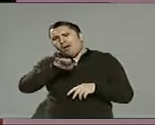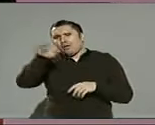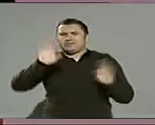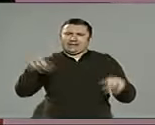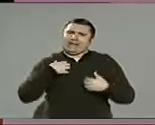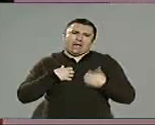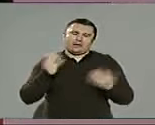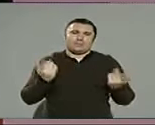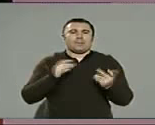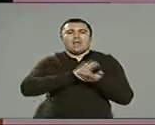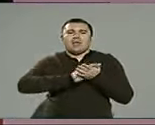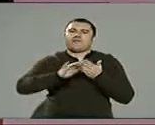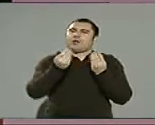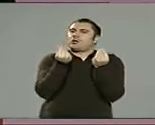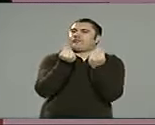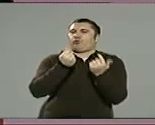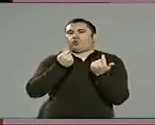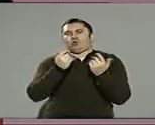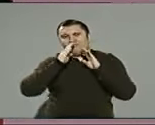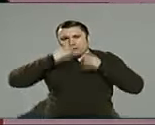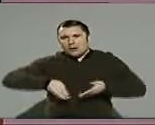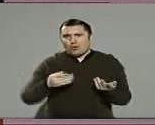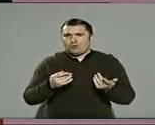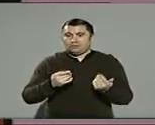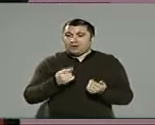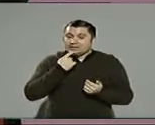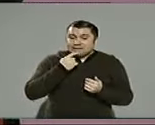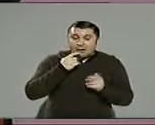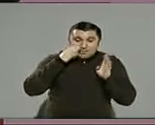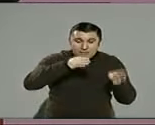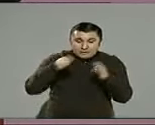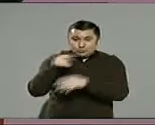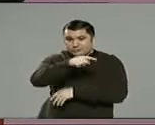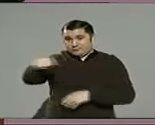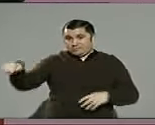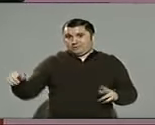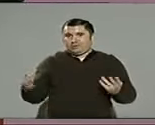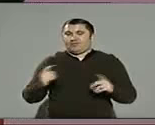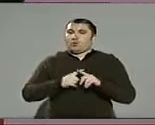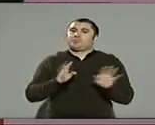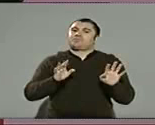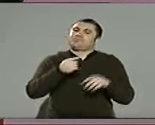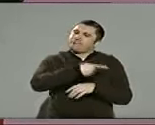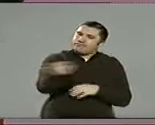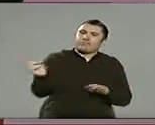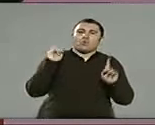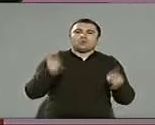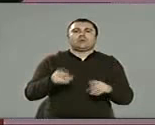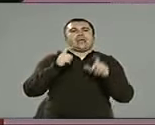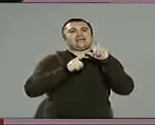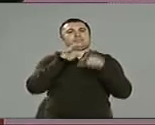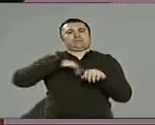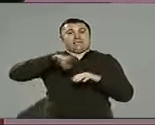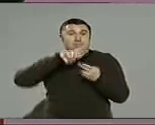vertraut nur eurem Gefühl für die Sache der Menschen, denn darin seid ihr und die Mitglieder der SPD